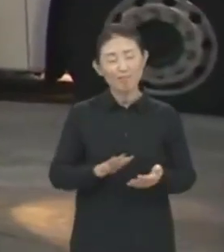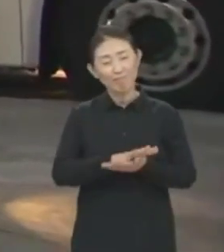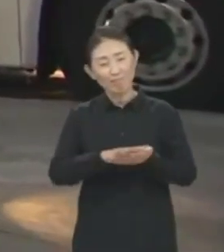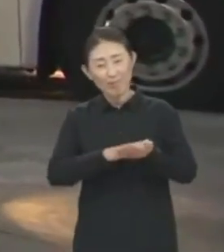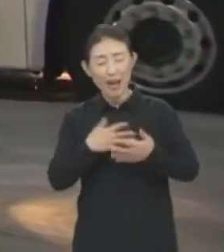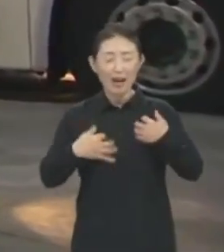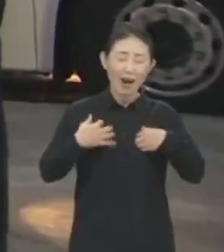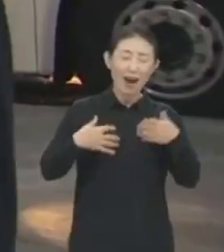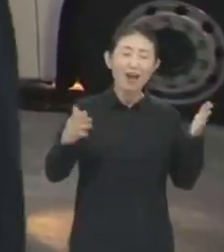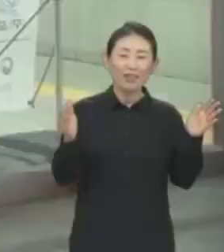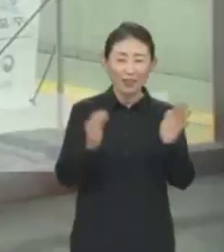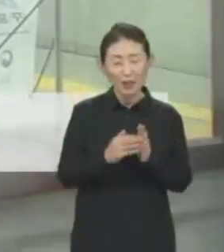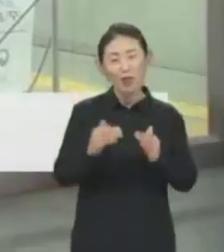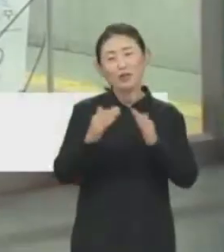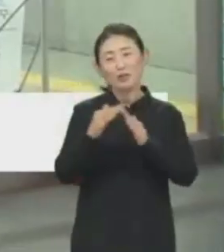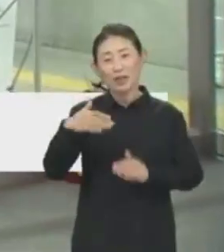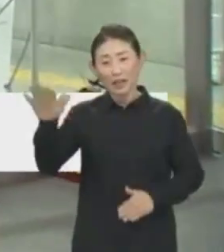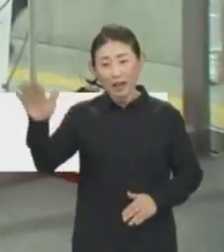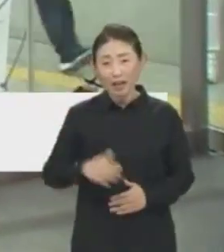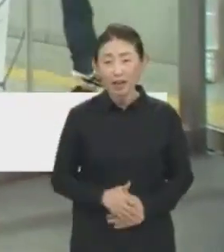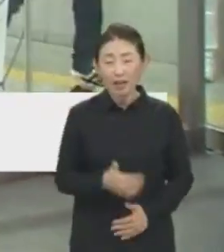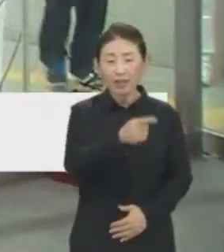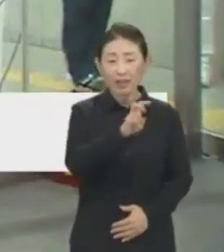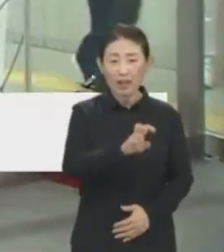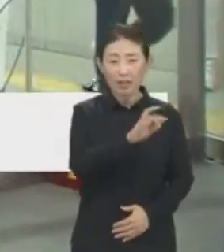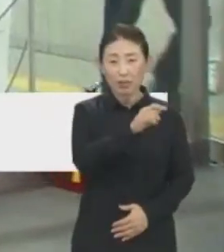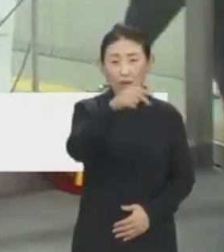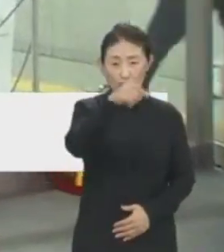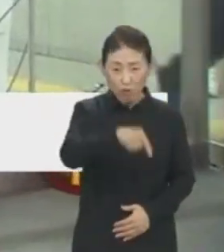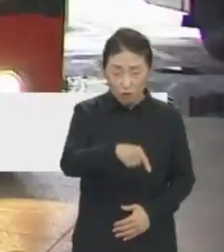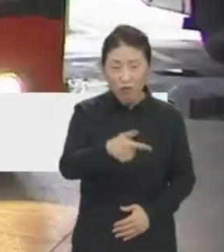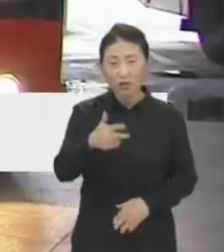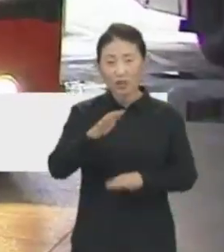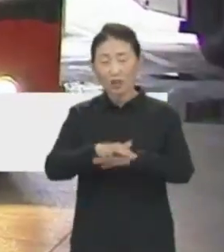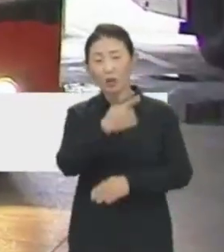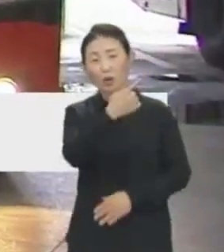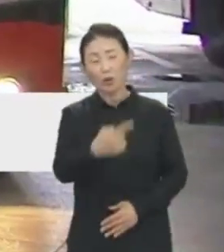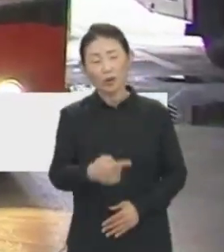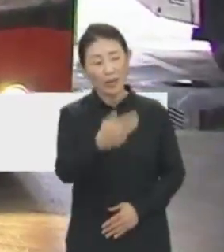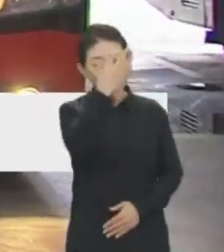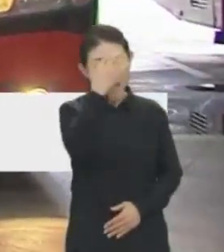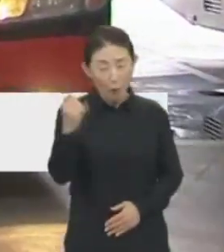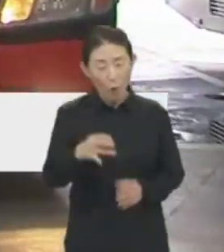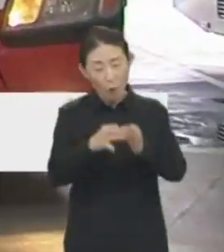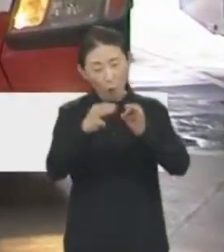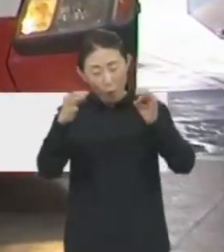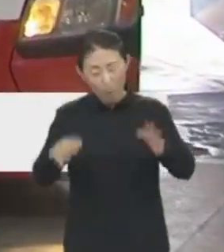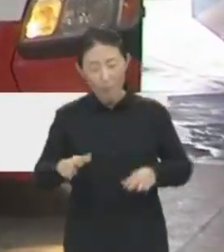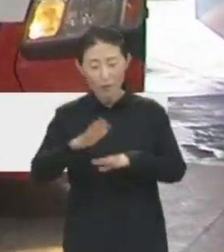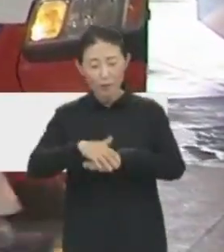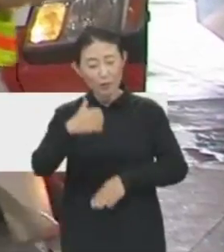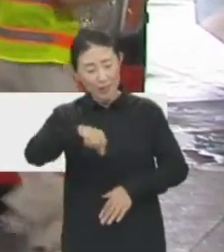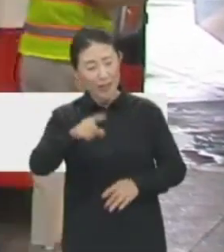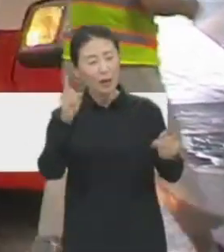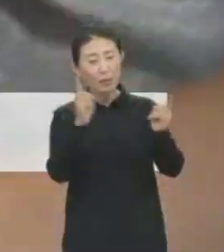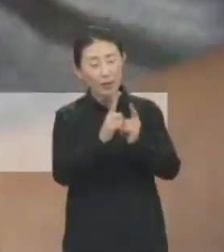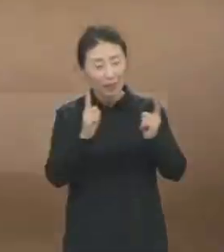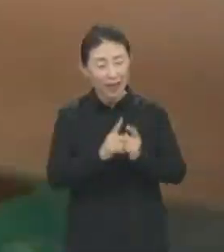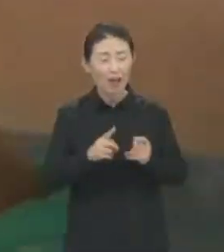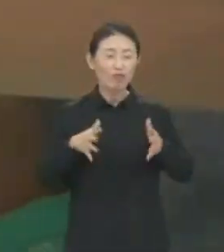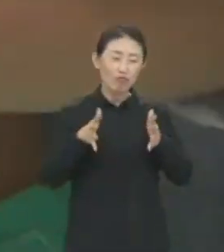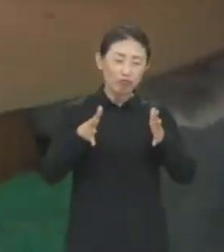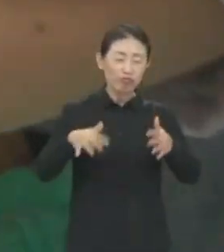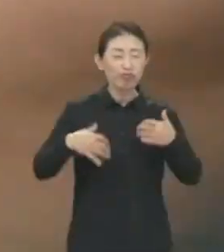돌아갑니다. 남양주에서 대전으로 내려온 할머니와 오랜만에 만나 즐거운 명절을 보낸 손자는 배운길이